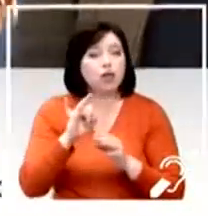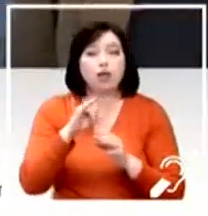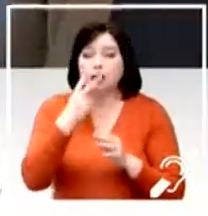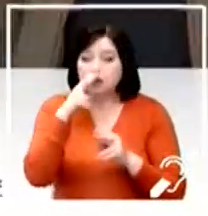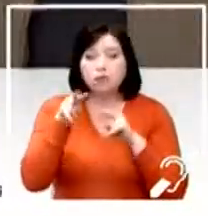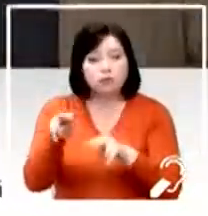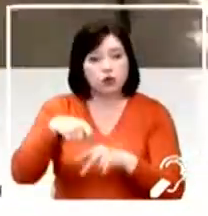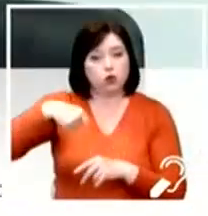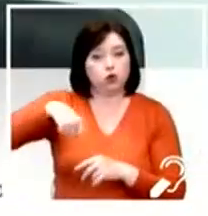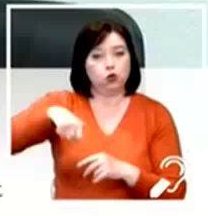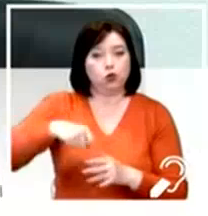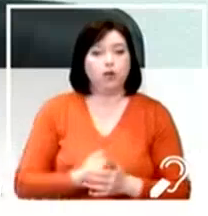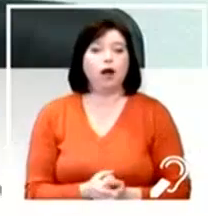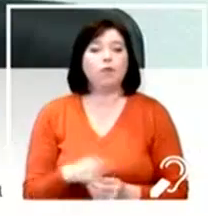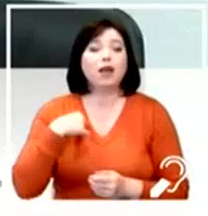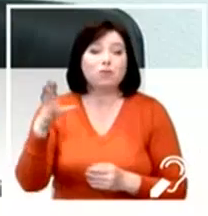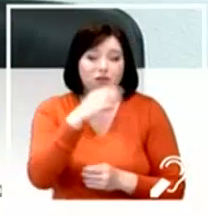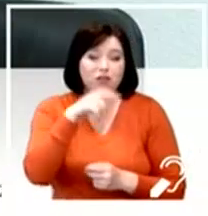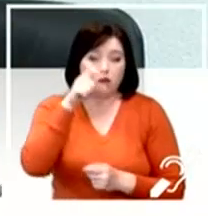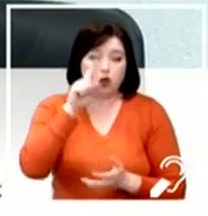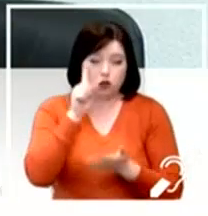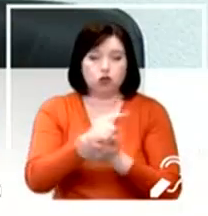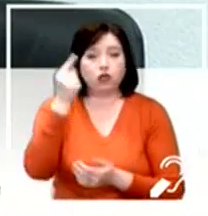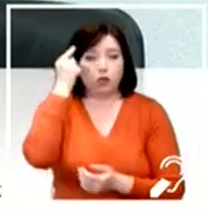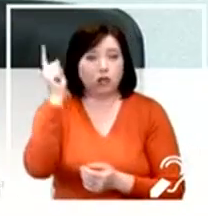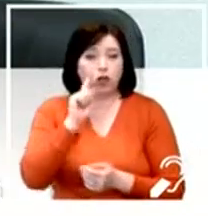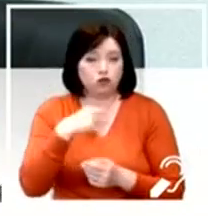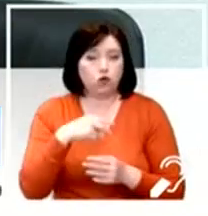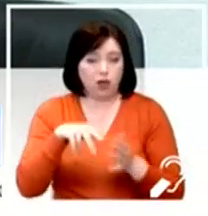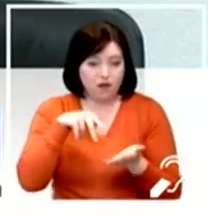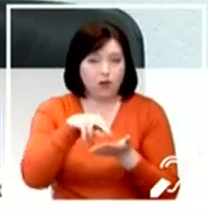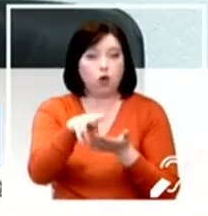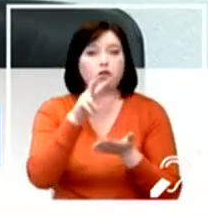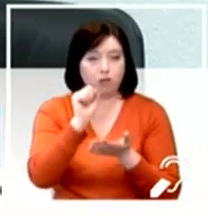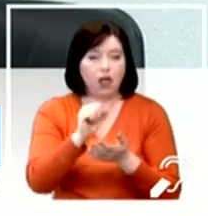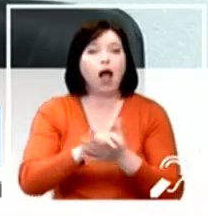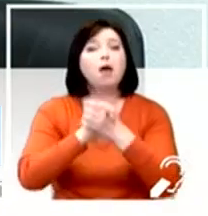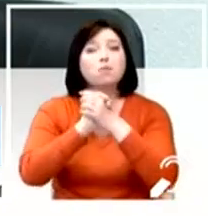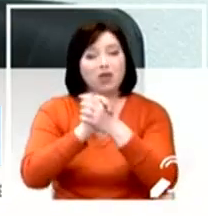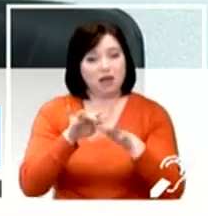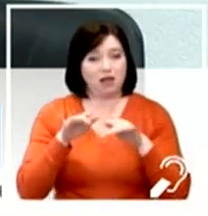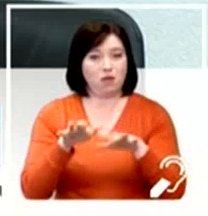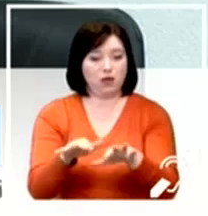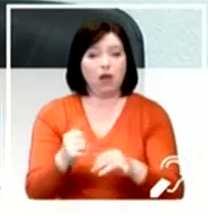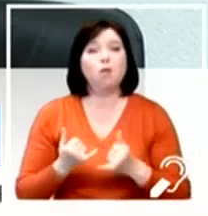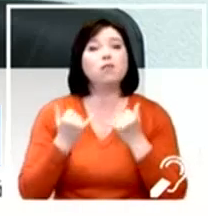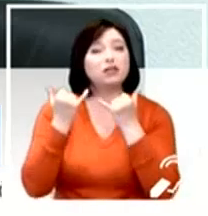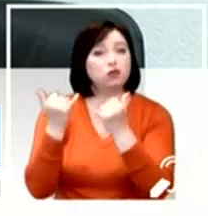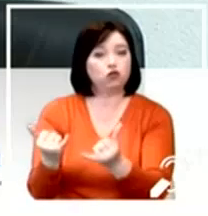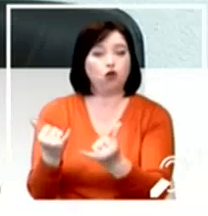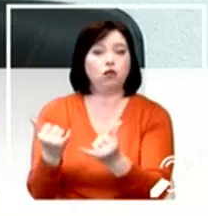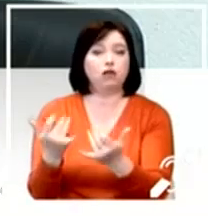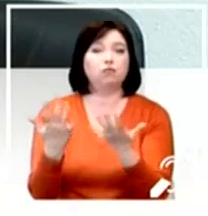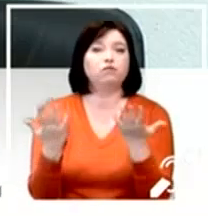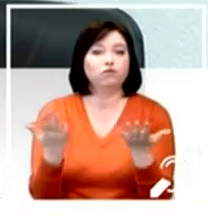bunurile nesupravegheate. Noi toți cetățenii trebuie să fim conștienți că venim la un eveniment pașnic, dedicat